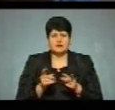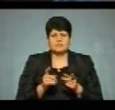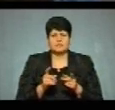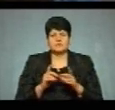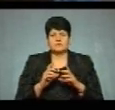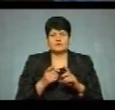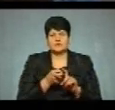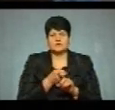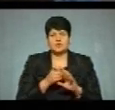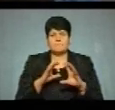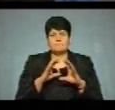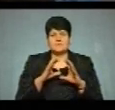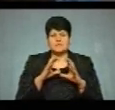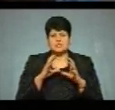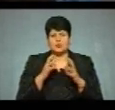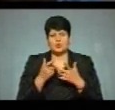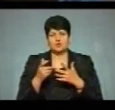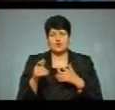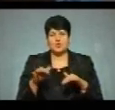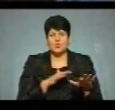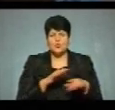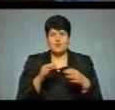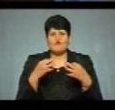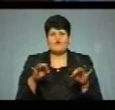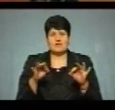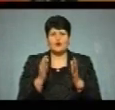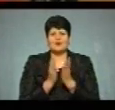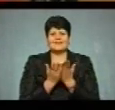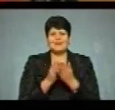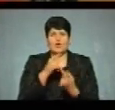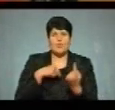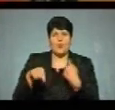міжнародного руху букросингу, тобто вільного книгообміну.